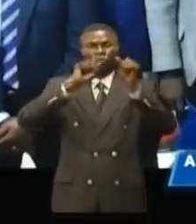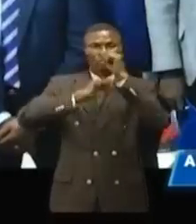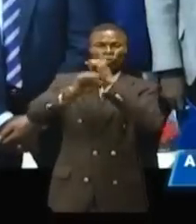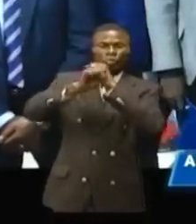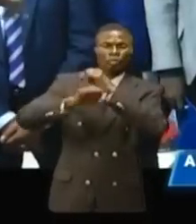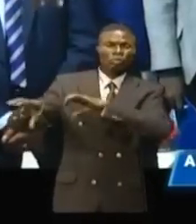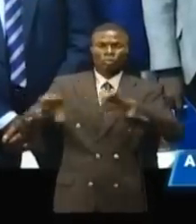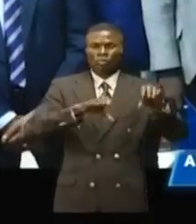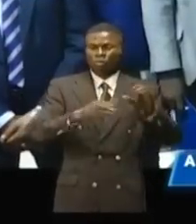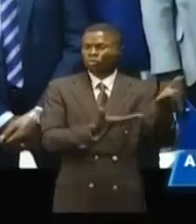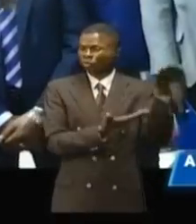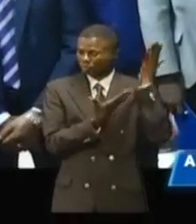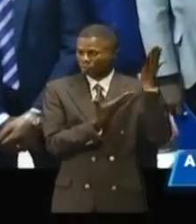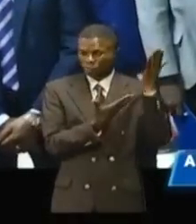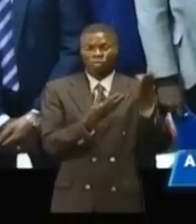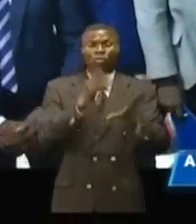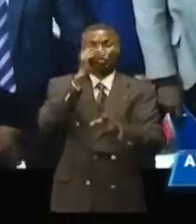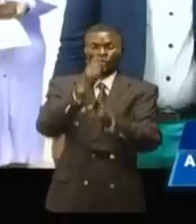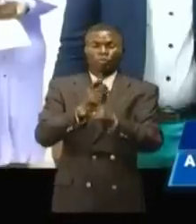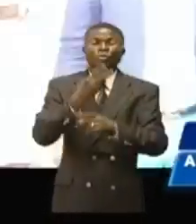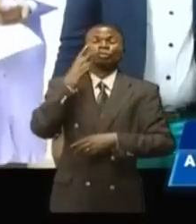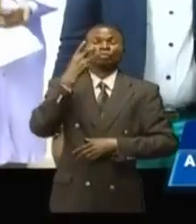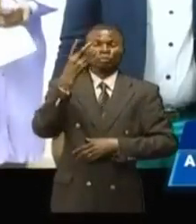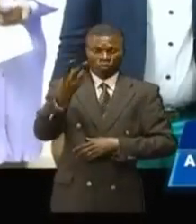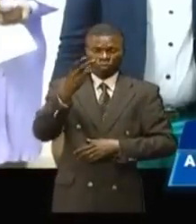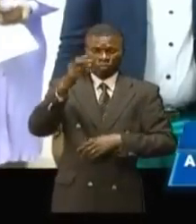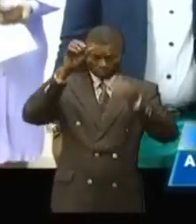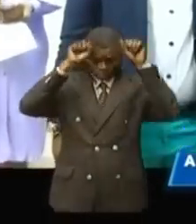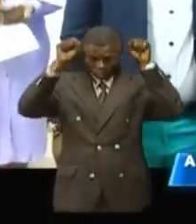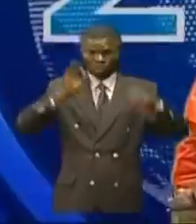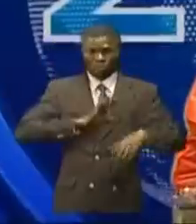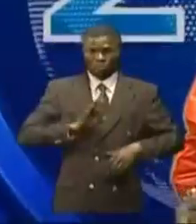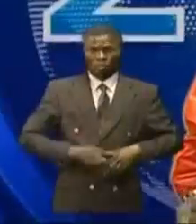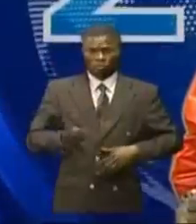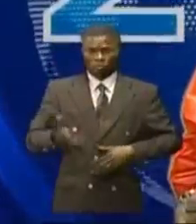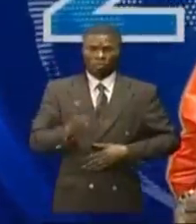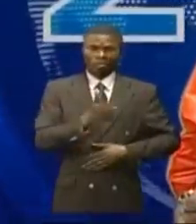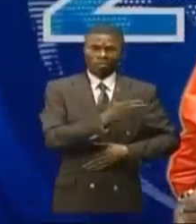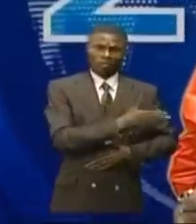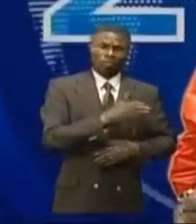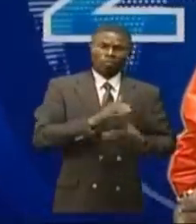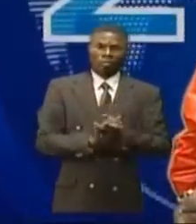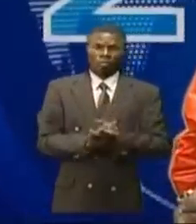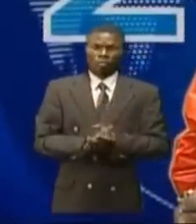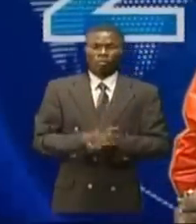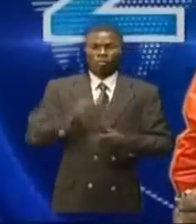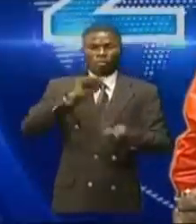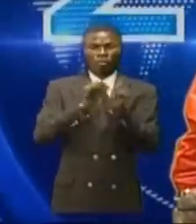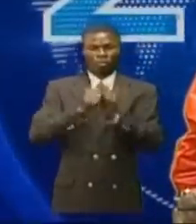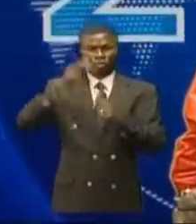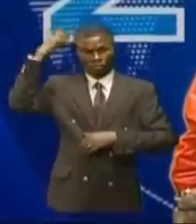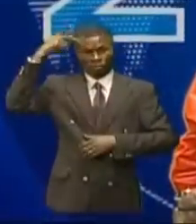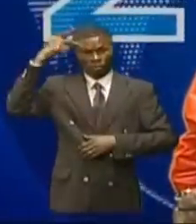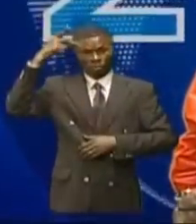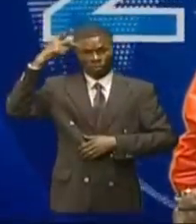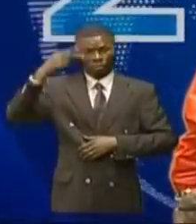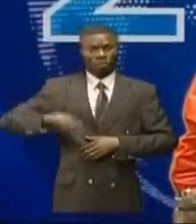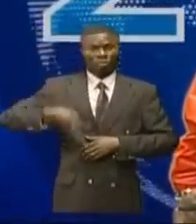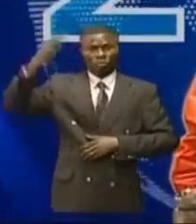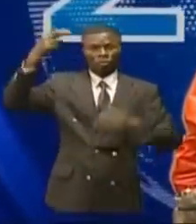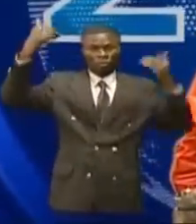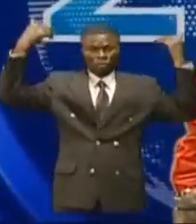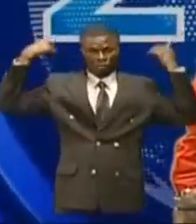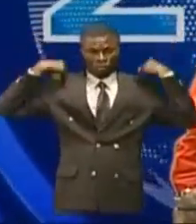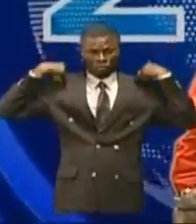actions à impact visible, réalisation du chef de l'État. Parlons politique. Le haut représentant du